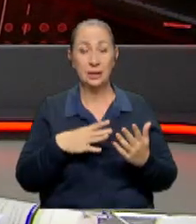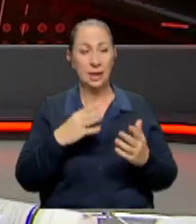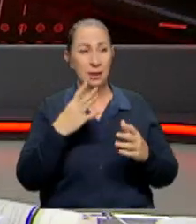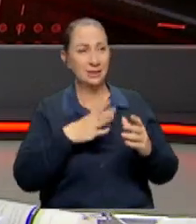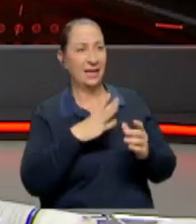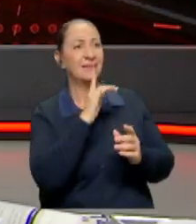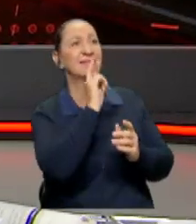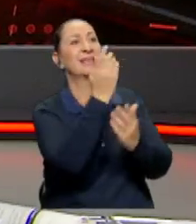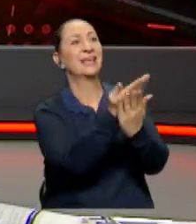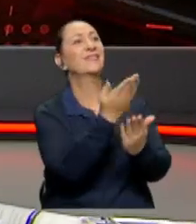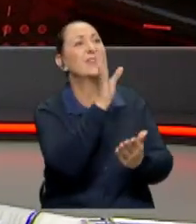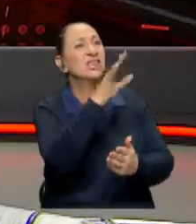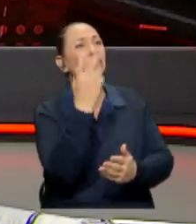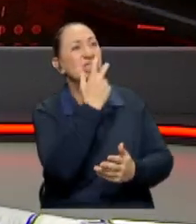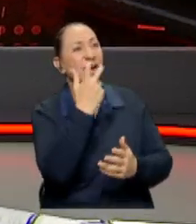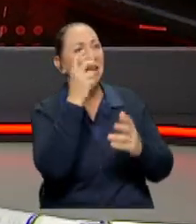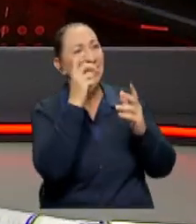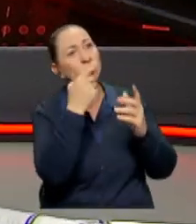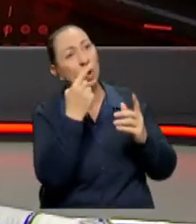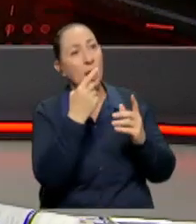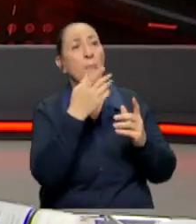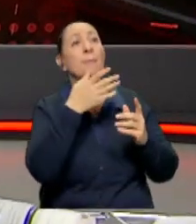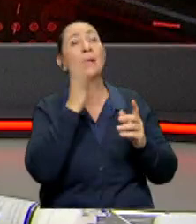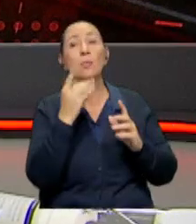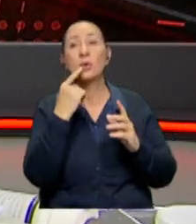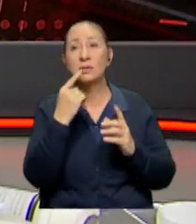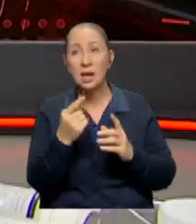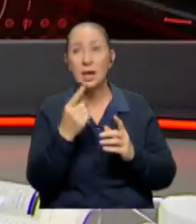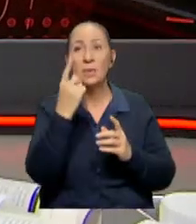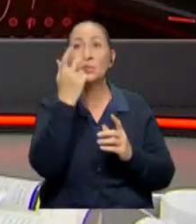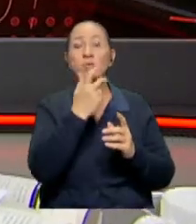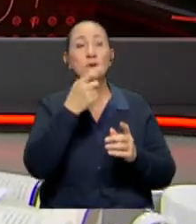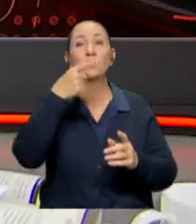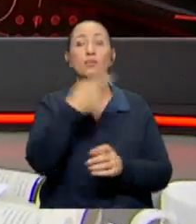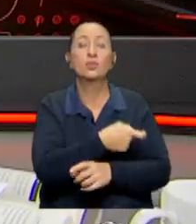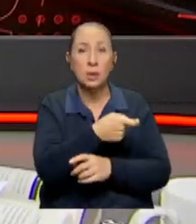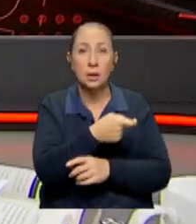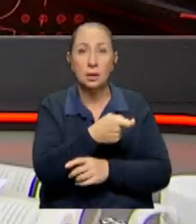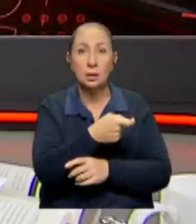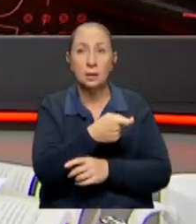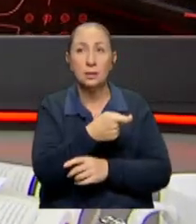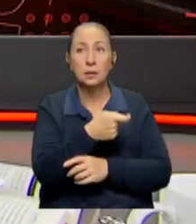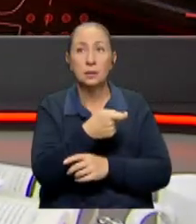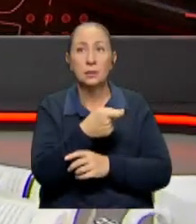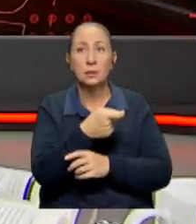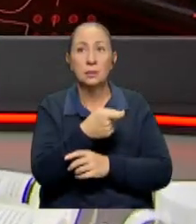istek olarak gelen şarkıyı söylemedi ya da bilmiyor diye bir müzisyeni katlettiler.